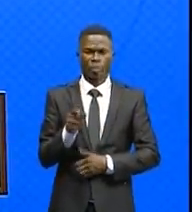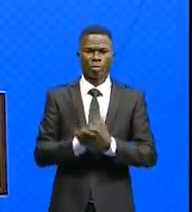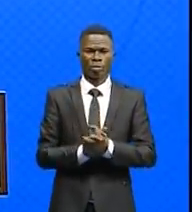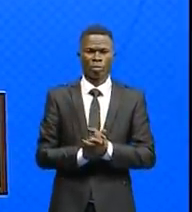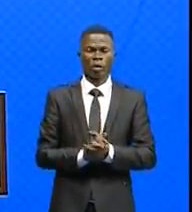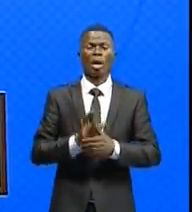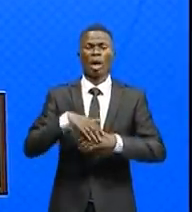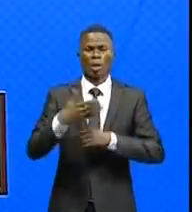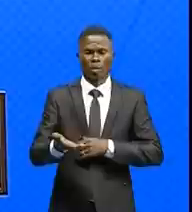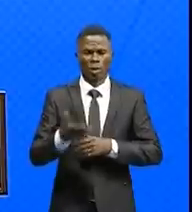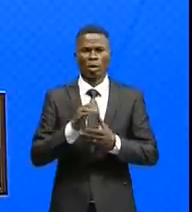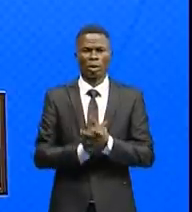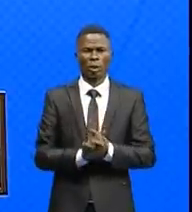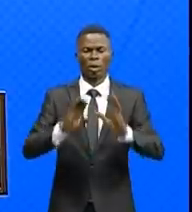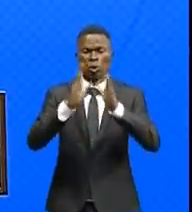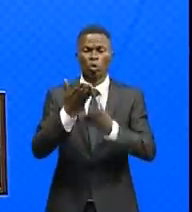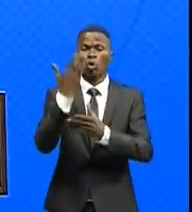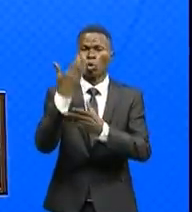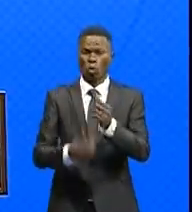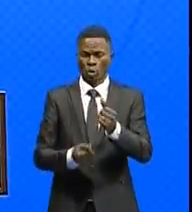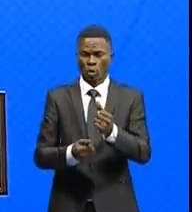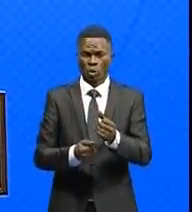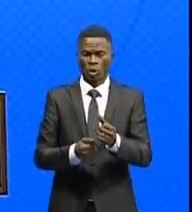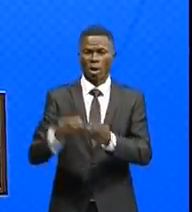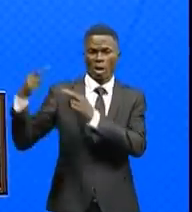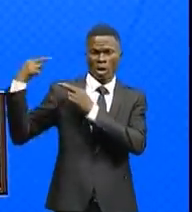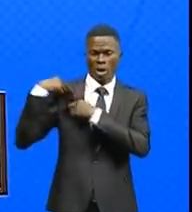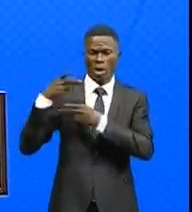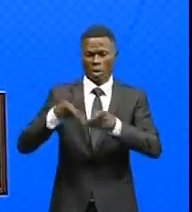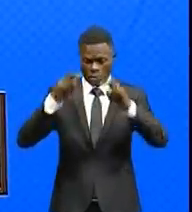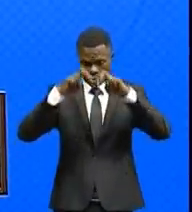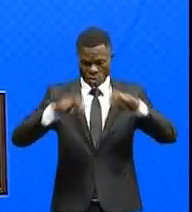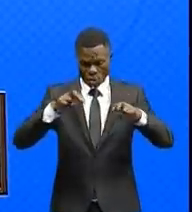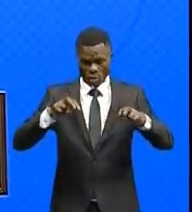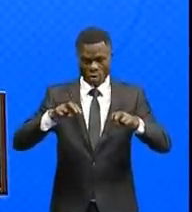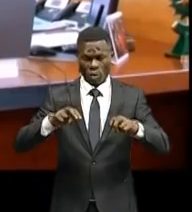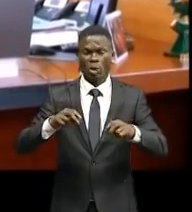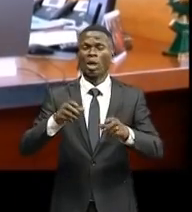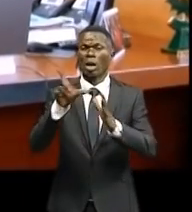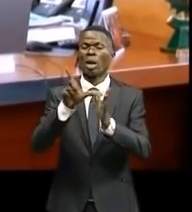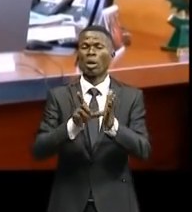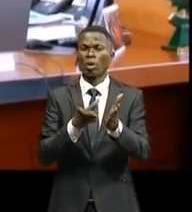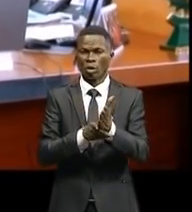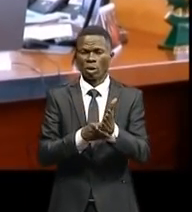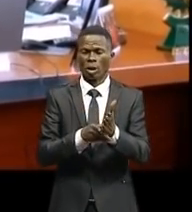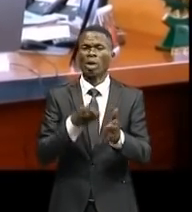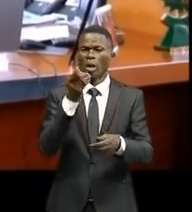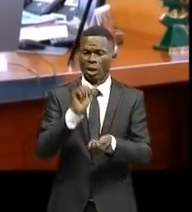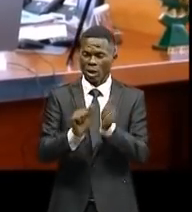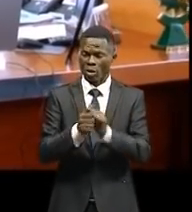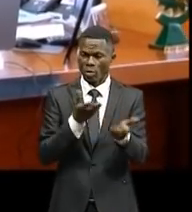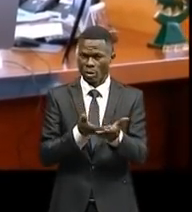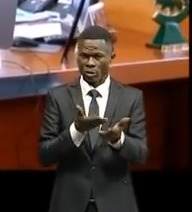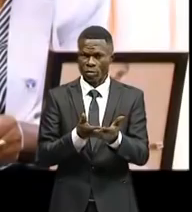Par conséquent, tout manquement par les titulaires du permis de recherche à ses obligations fait encourir à ces